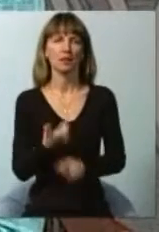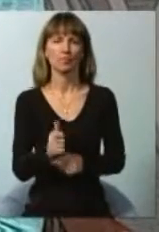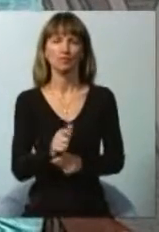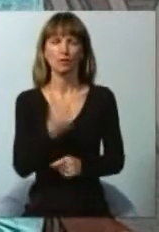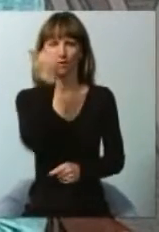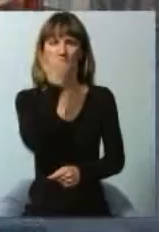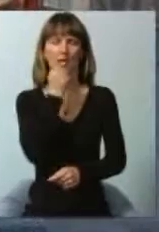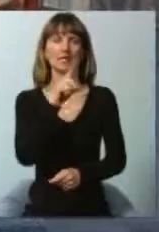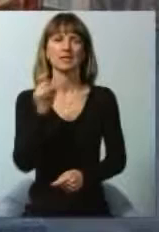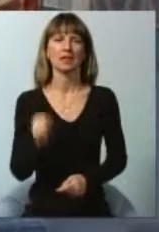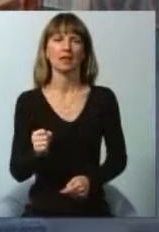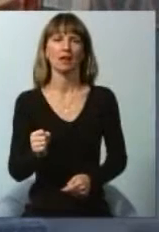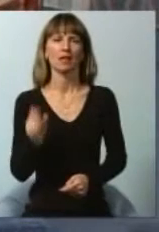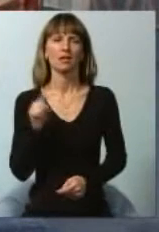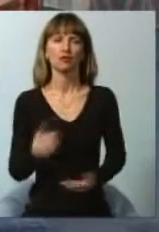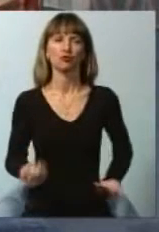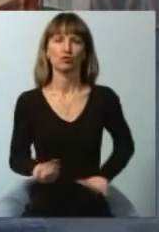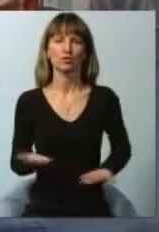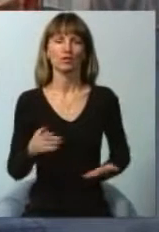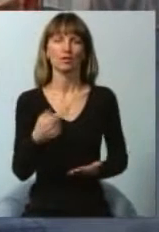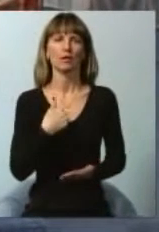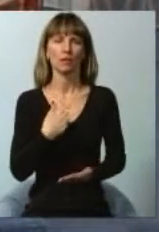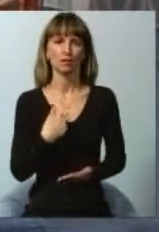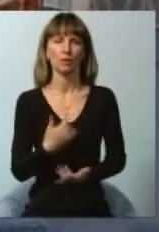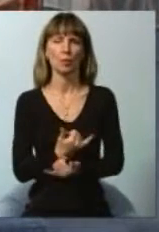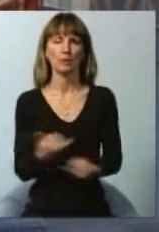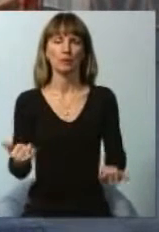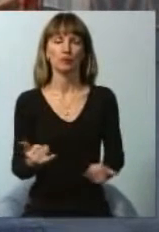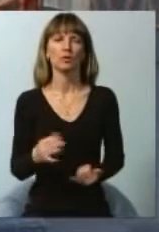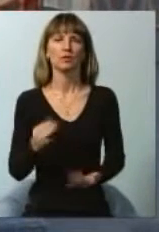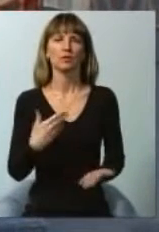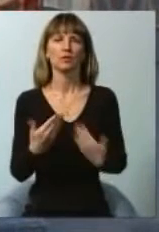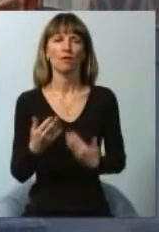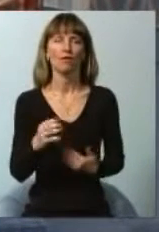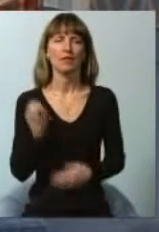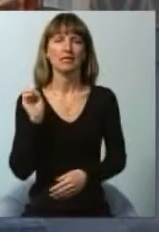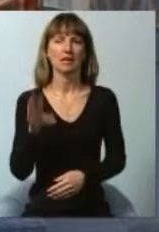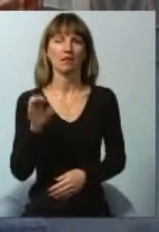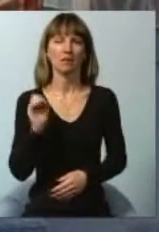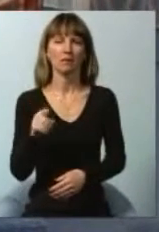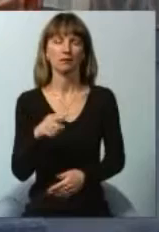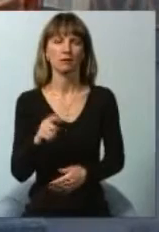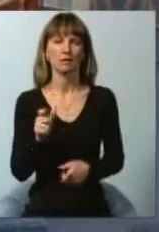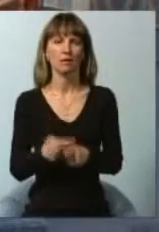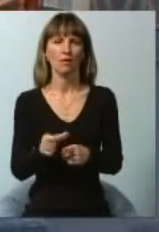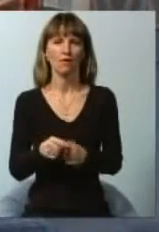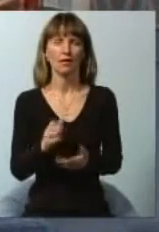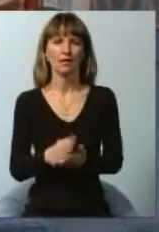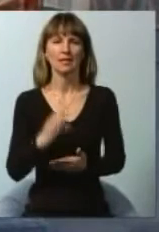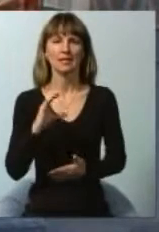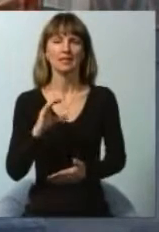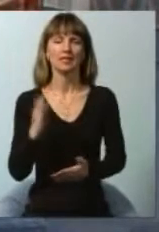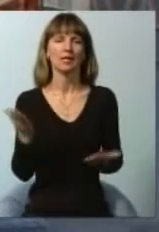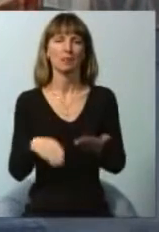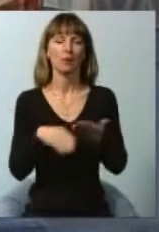вдячні за це життя, яке вони нам забезпечують. А стосовно сигналізації, я знаю, ще є таке слово, яке допомагає